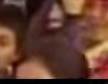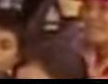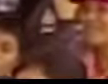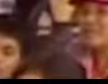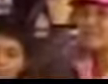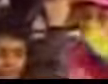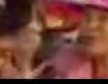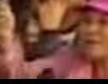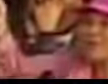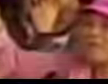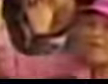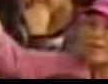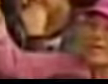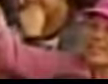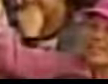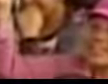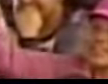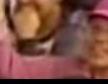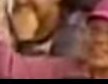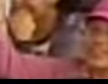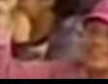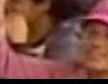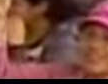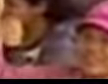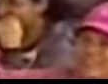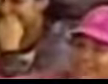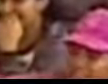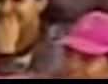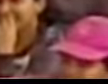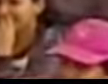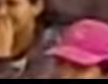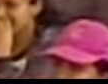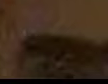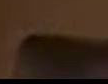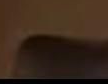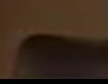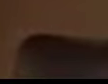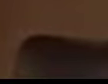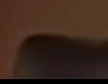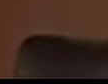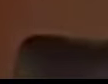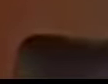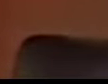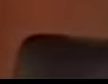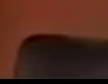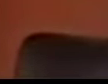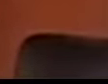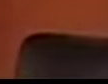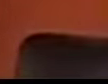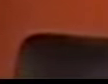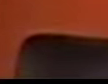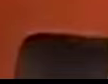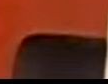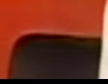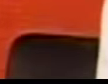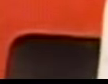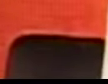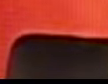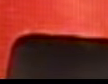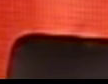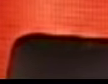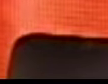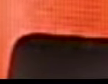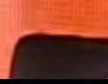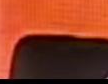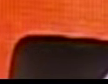tayami, mañas, canchi, shinapas, mana, yacha, kunaka, kai, gobierno, kashtaka, kulkita, mañan, mañan, nin, mana, chasnachu, kan, nishpami,